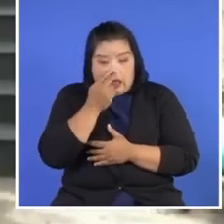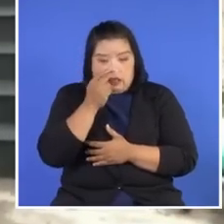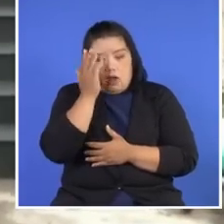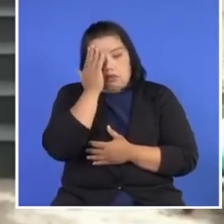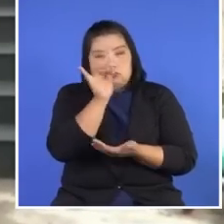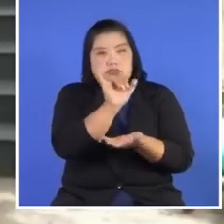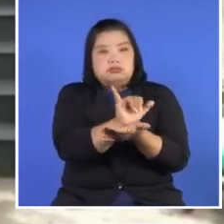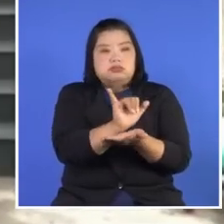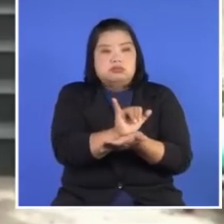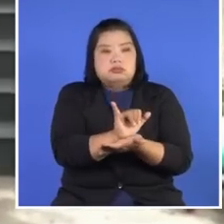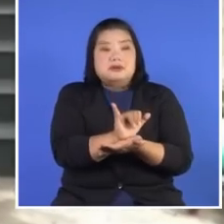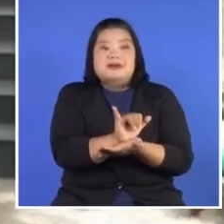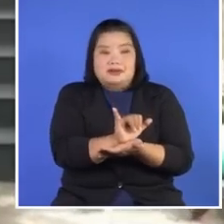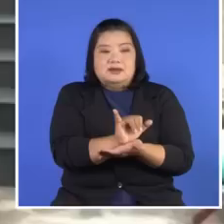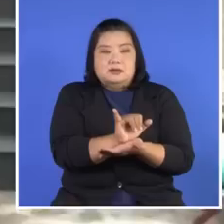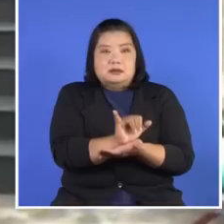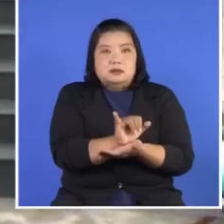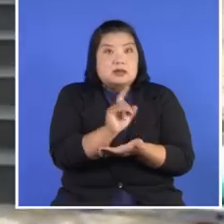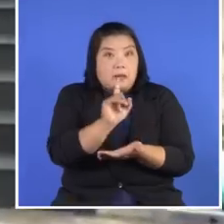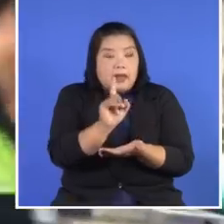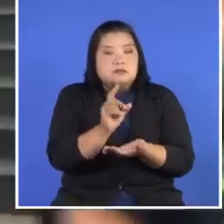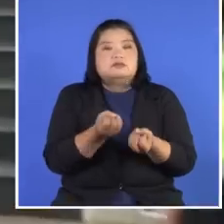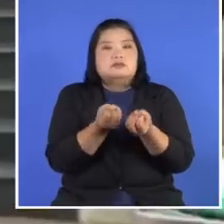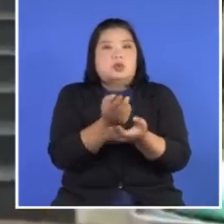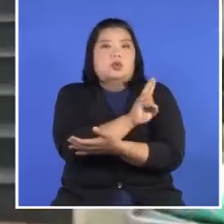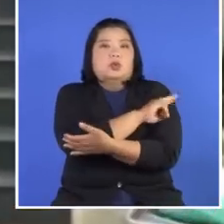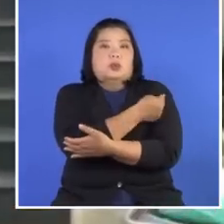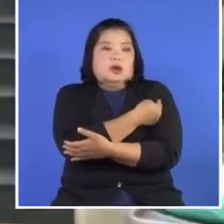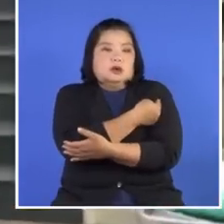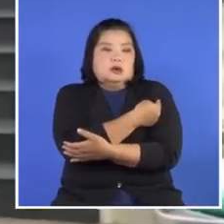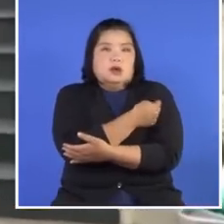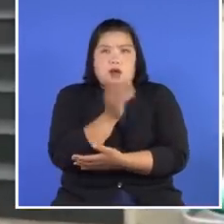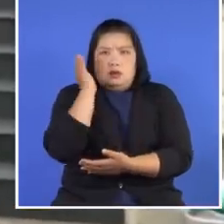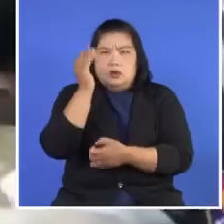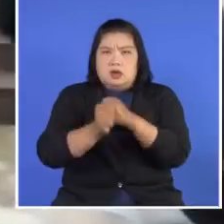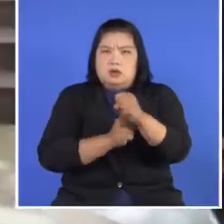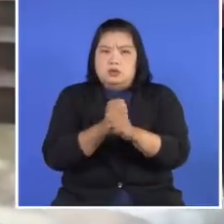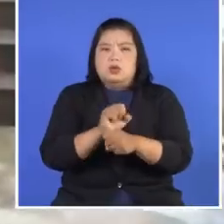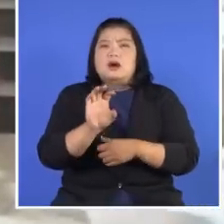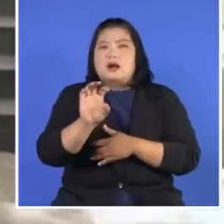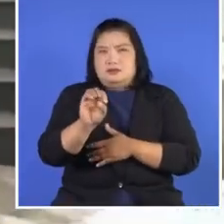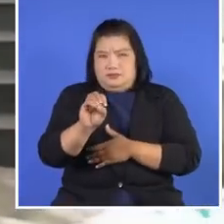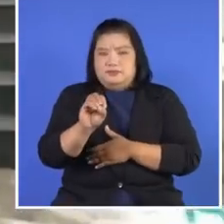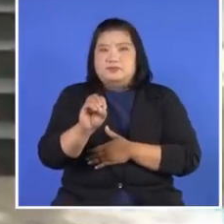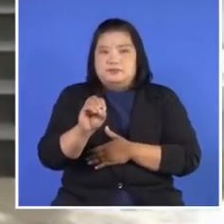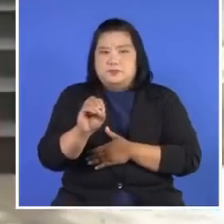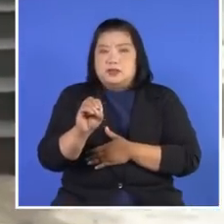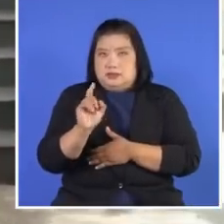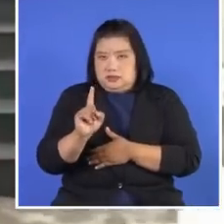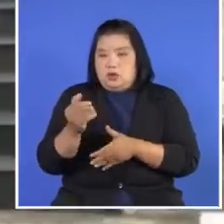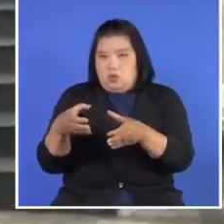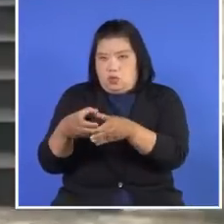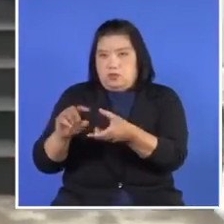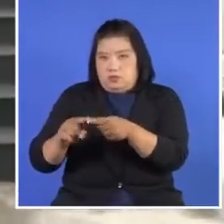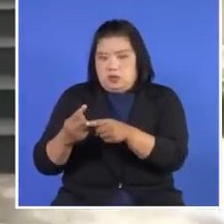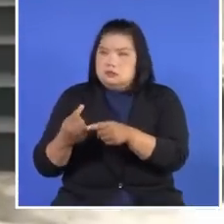ดอาบอบนวดเนี่ยนะส่งโรงพยาบาลนะครับชายคนนี้อายุประมาณสัก50ปีนะเขาบอกว่าเนี่ยไปกับเพื่อนคือเพื่อนที่3คนร